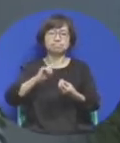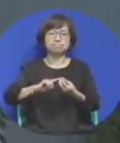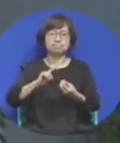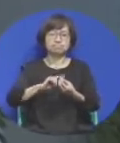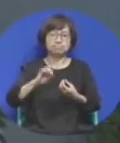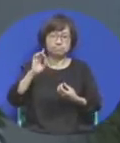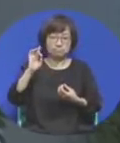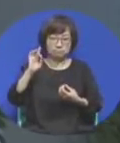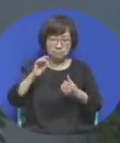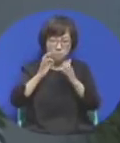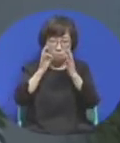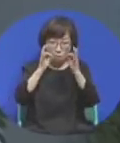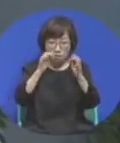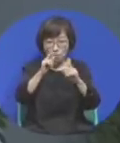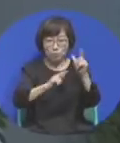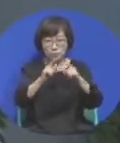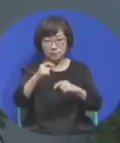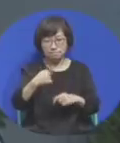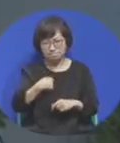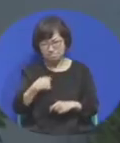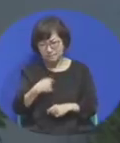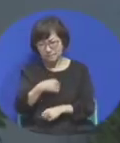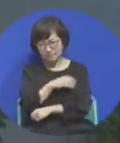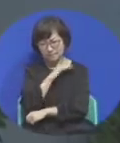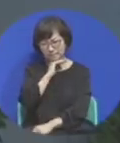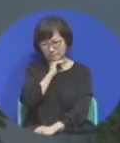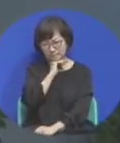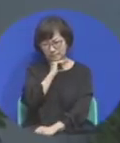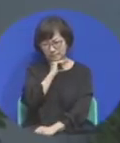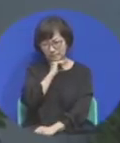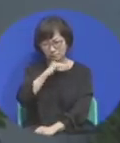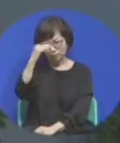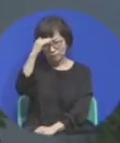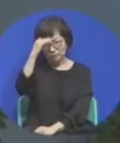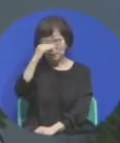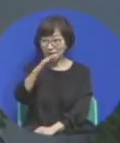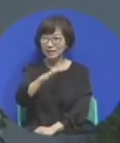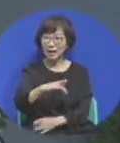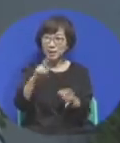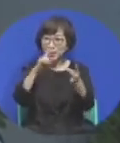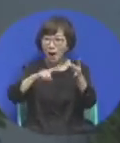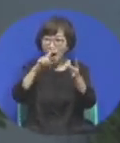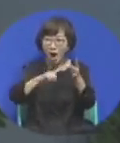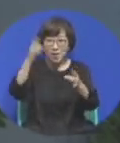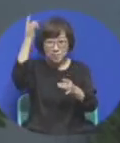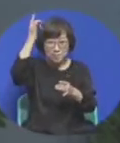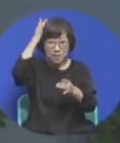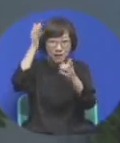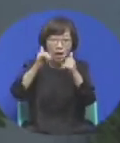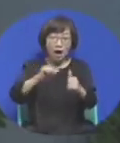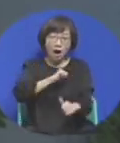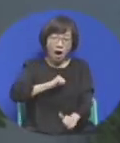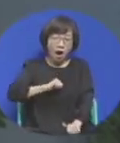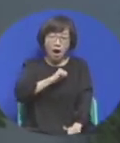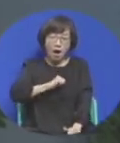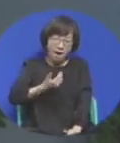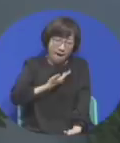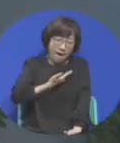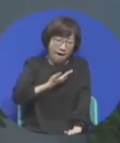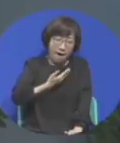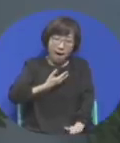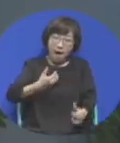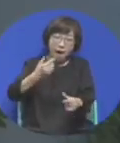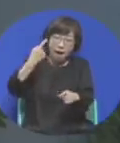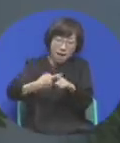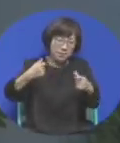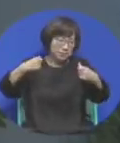very interested in that, and so I watched carefully. 물론 참지 못하고 나오는 스님들도 있어요. Now, of course, there are some Buddhist monks who can't find that enlightenment, and they